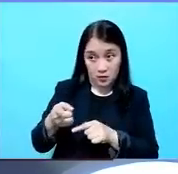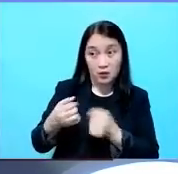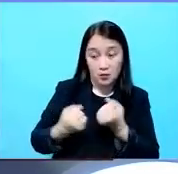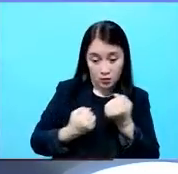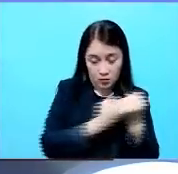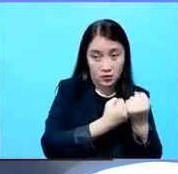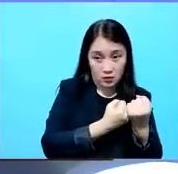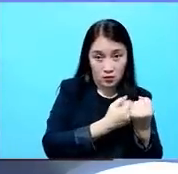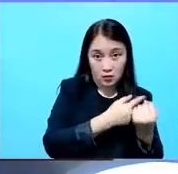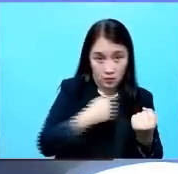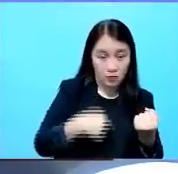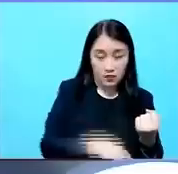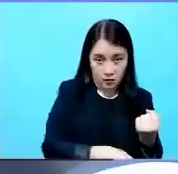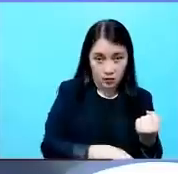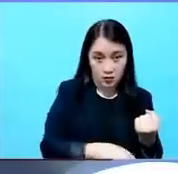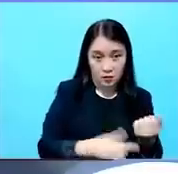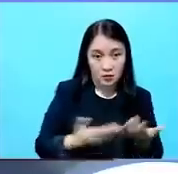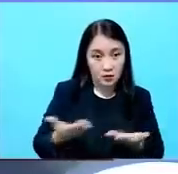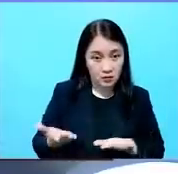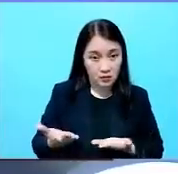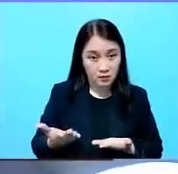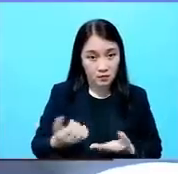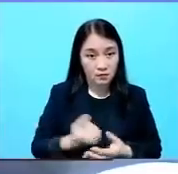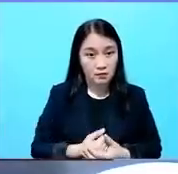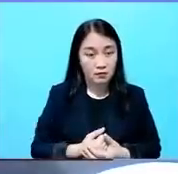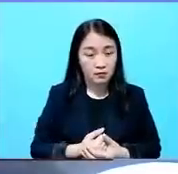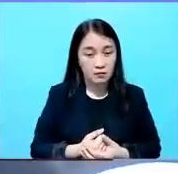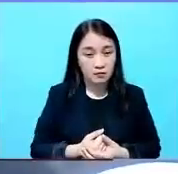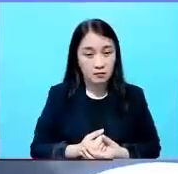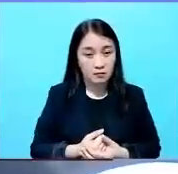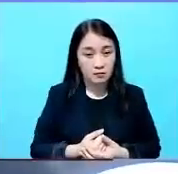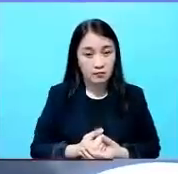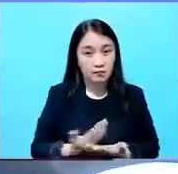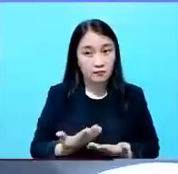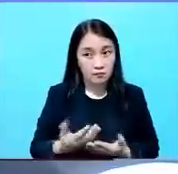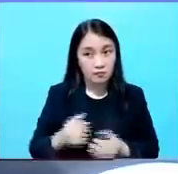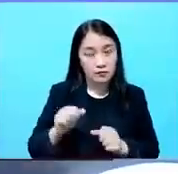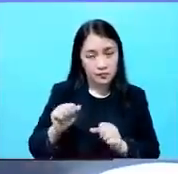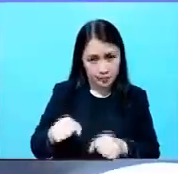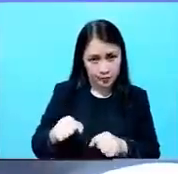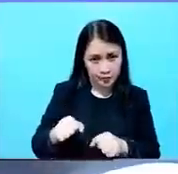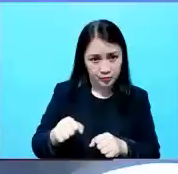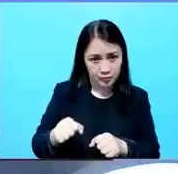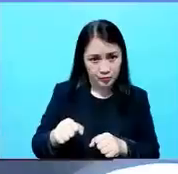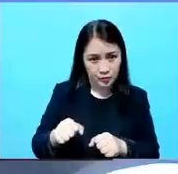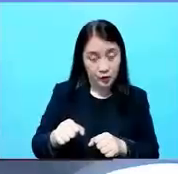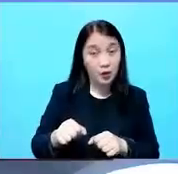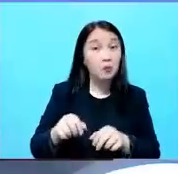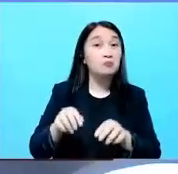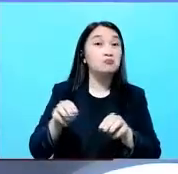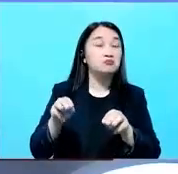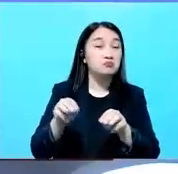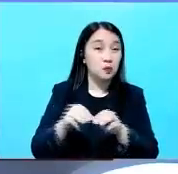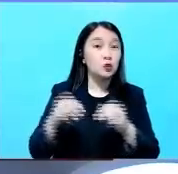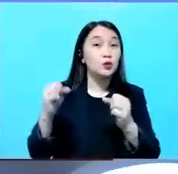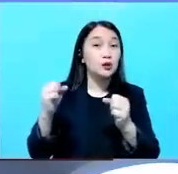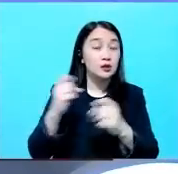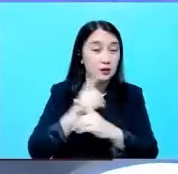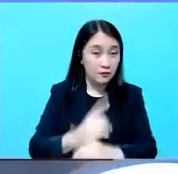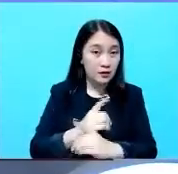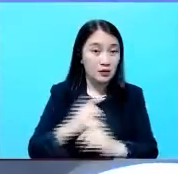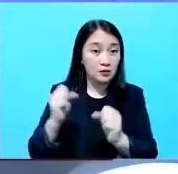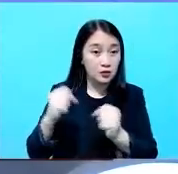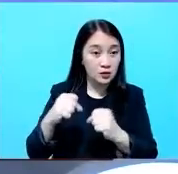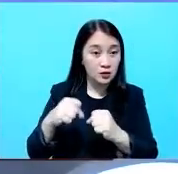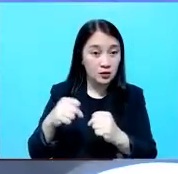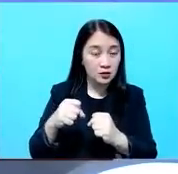natin sa West Philippine Sea. Magagamit pa nito ang Mutual Defense Treaty. Sa huli, iniwasan ni Obama ang